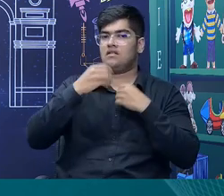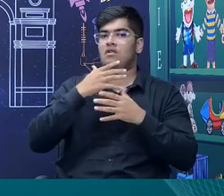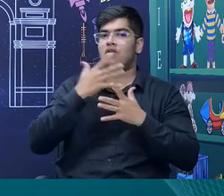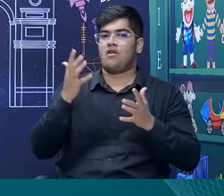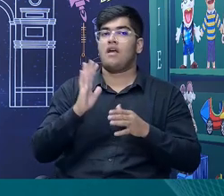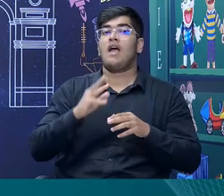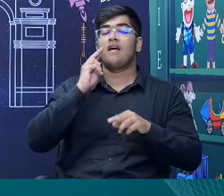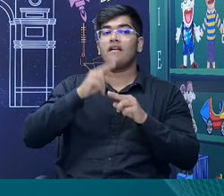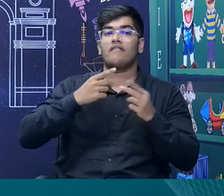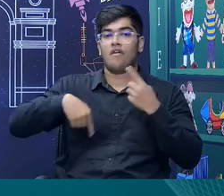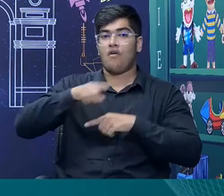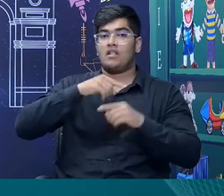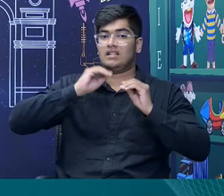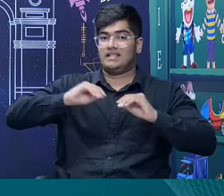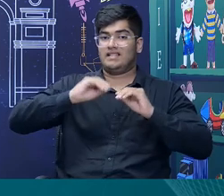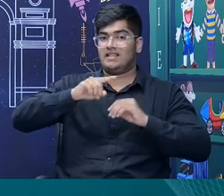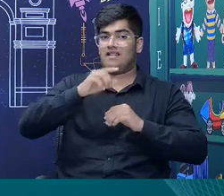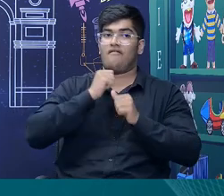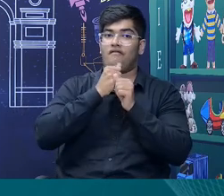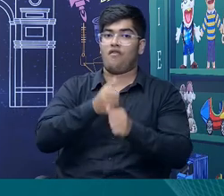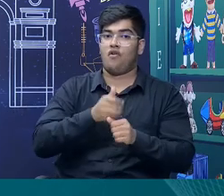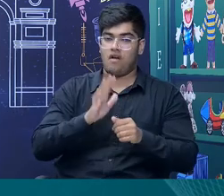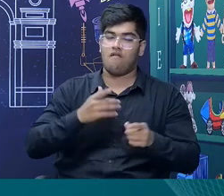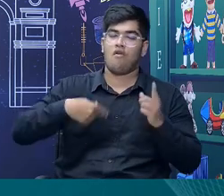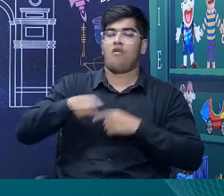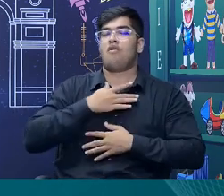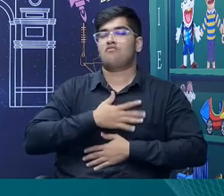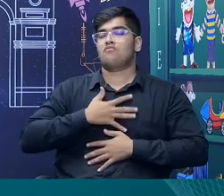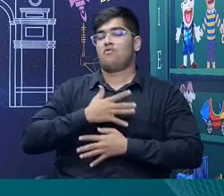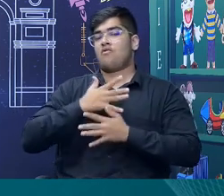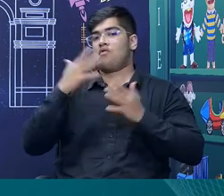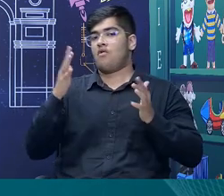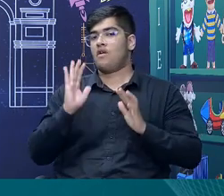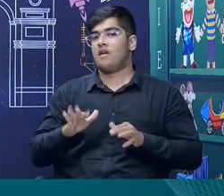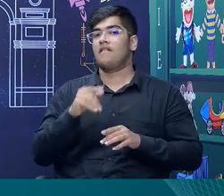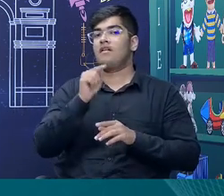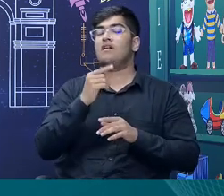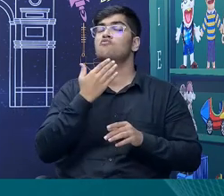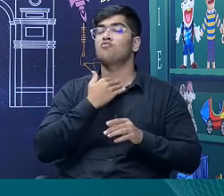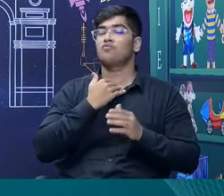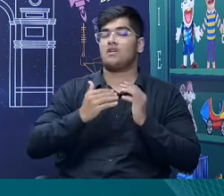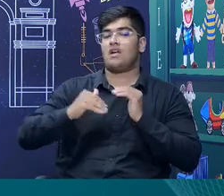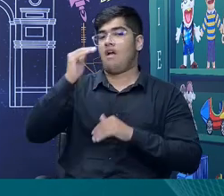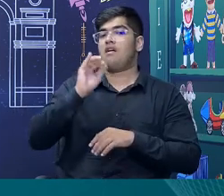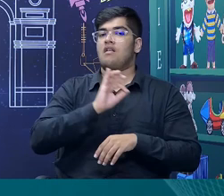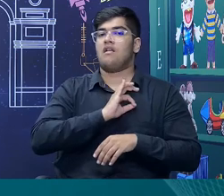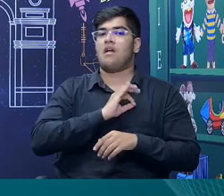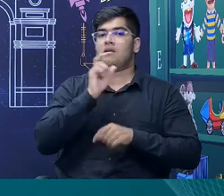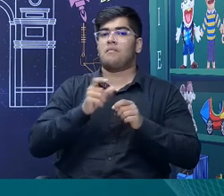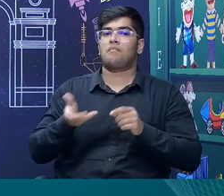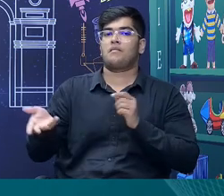टीचिंग्स को फॉलो करते हैं तो हमें बहुत आनंद आता है मोदक लड्डू बहुत स्वीट होते हैं यानी की हमें